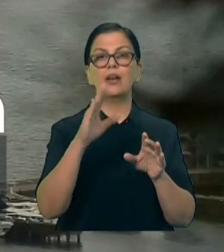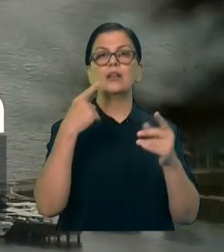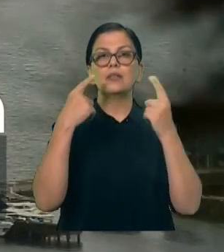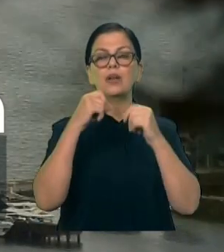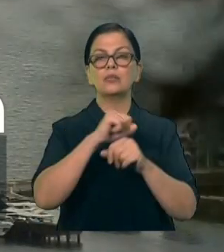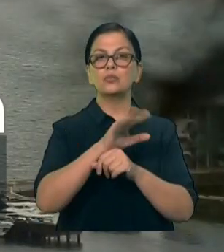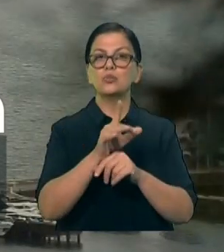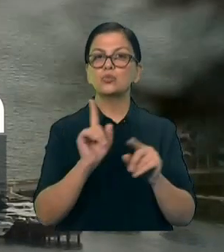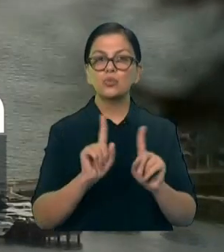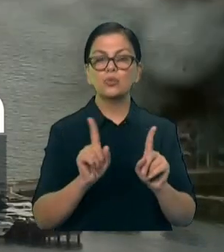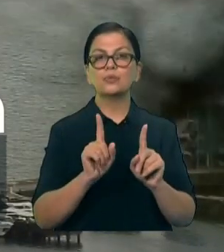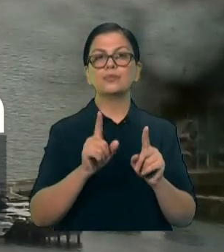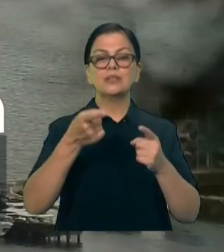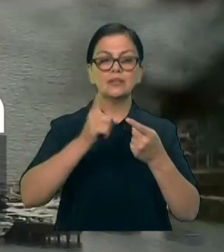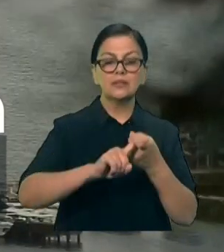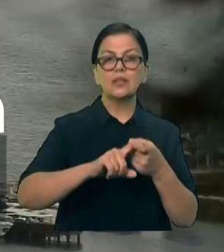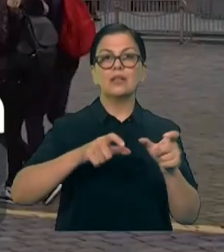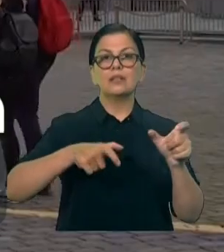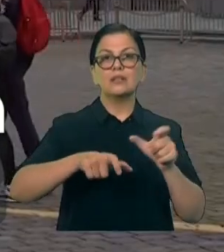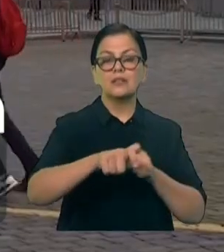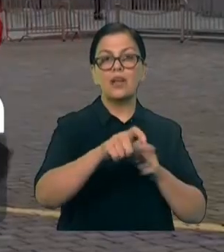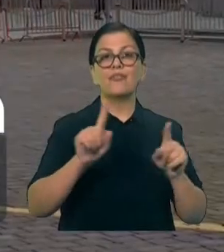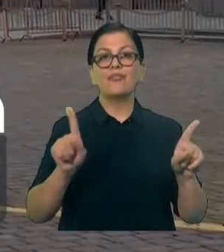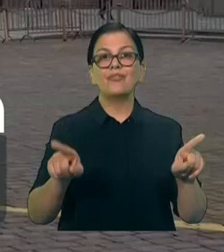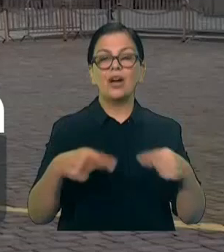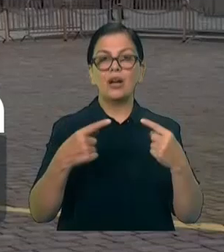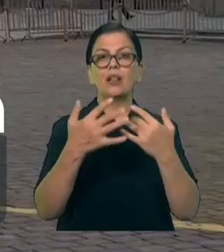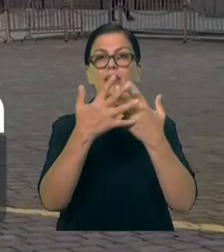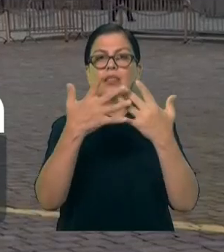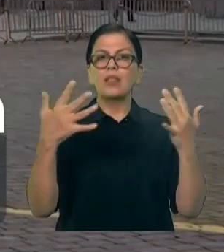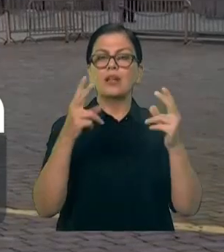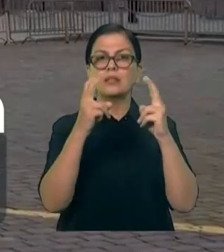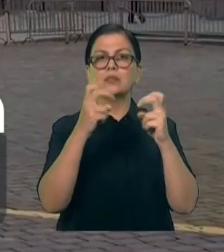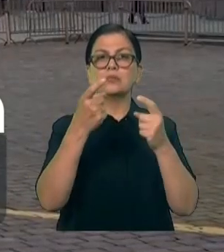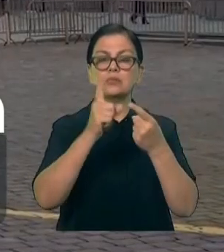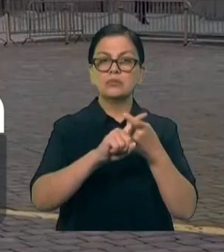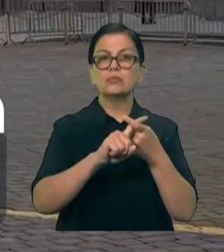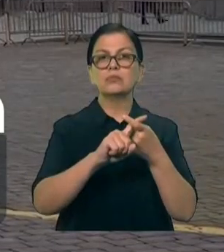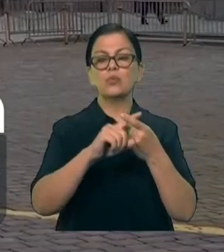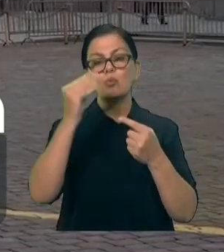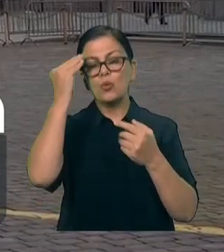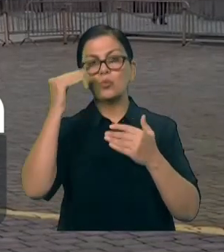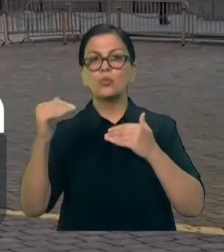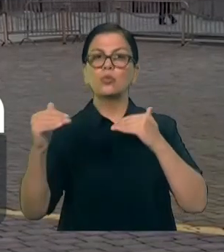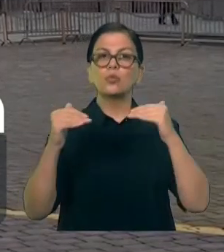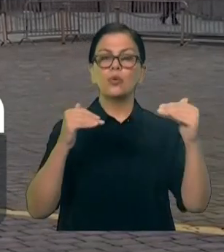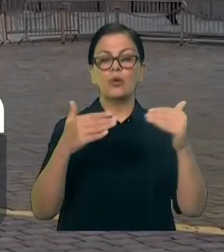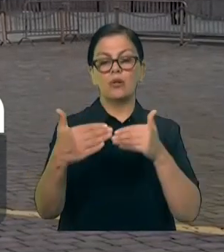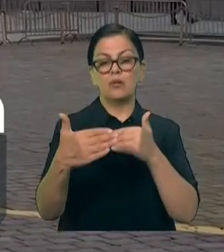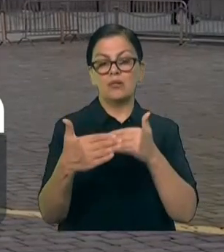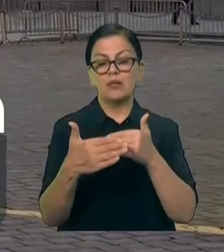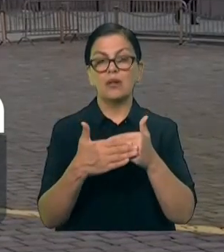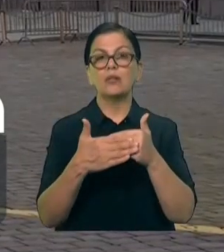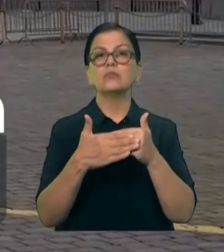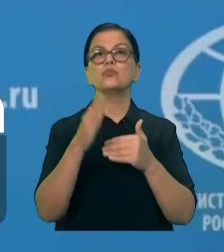diplomatın sözlərinə görə nəqliyyat kommunikasiyaların bərpasının müxtəlif aspektləri ilə bağlı tərəflərin mövqelərini